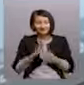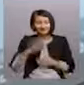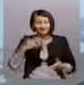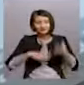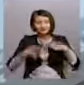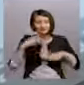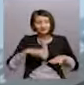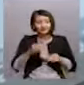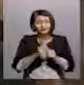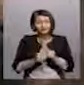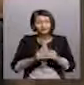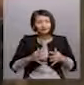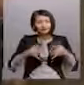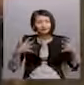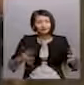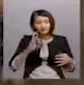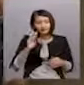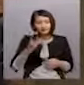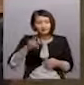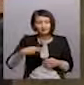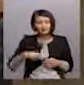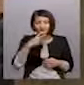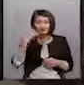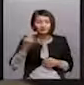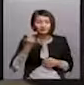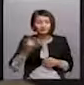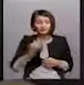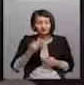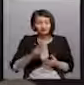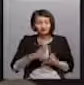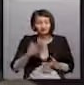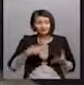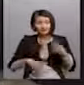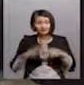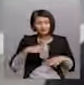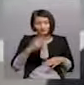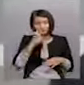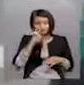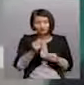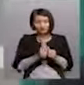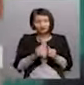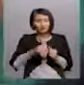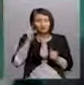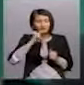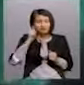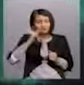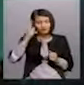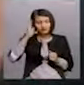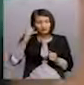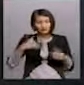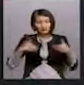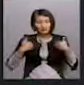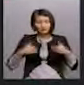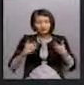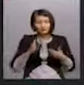Жеткіншекті инженерия мен 3D модельдеу саласы қатты қызықтырады. Тәлім алушының айтуынша, бұл жерде алынған білімдер болашақта пайдасын тигізуі